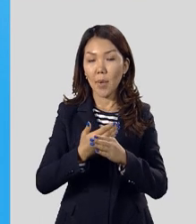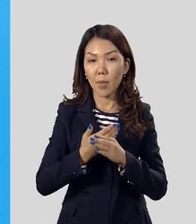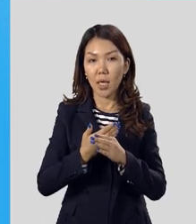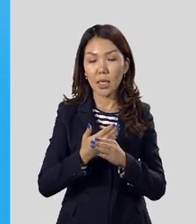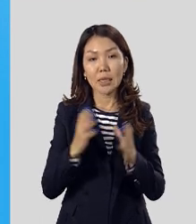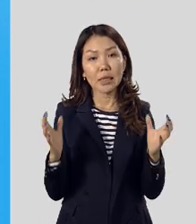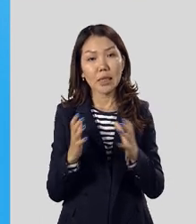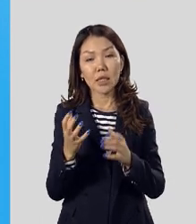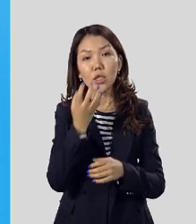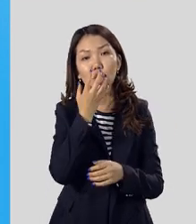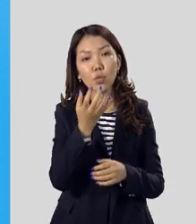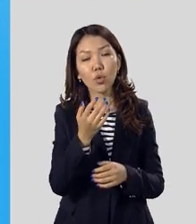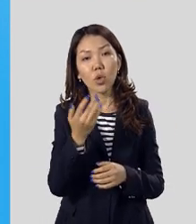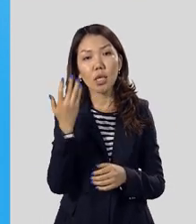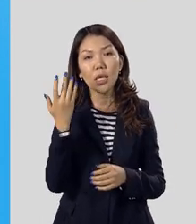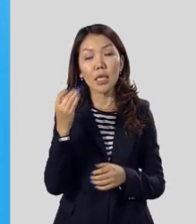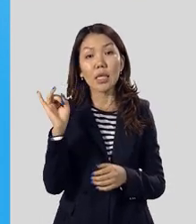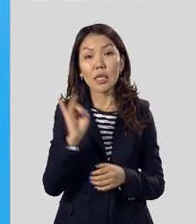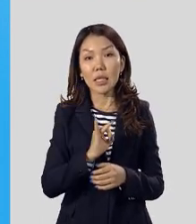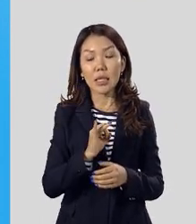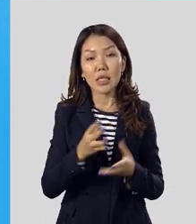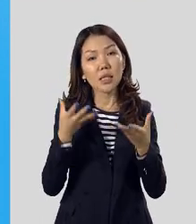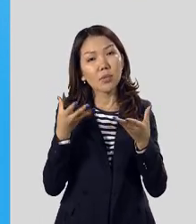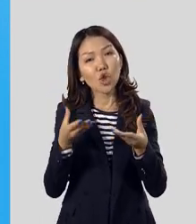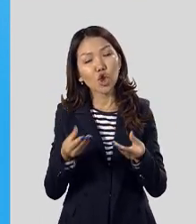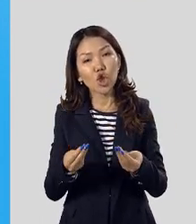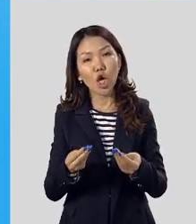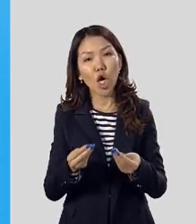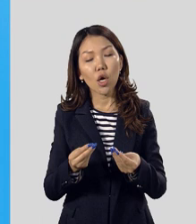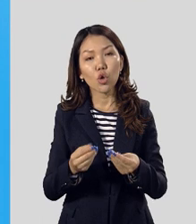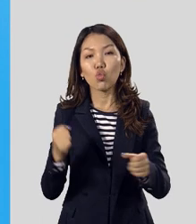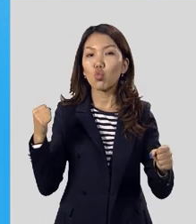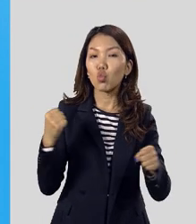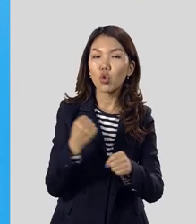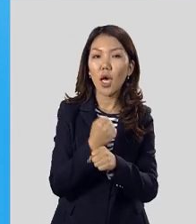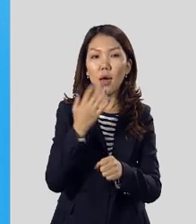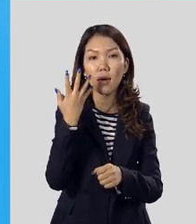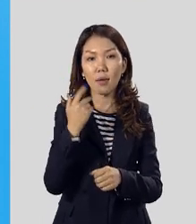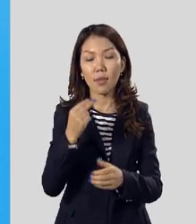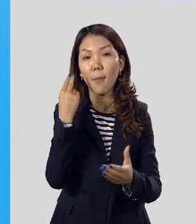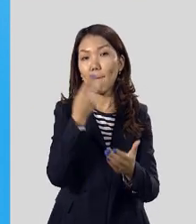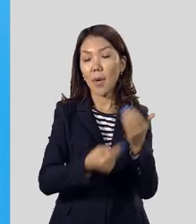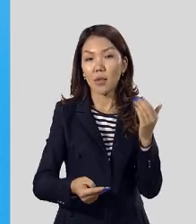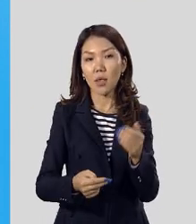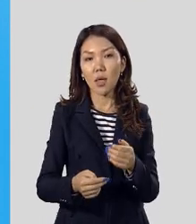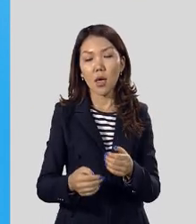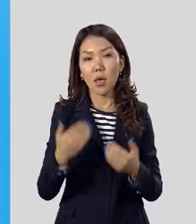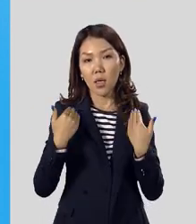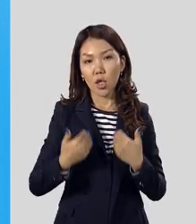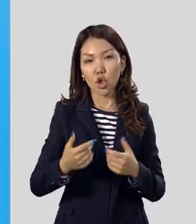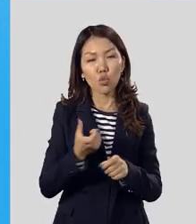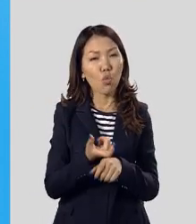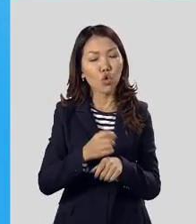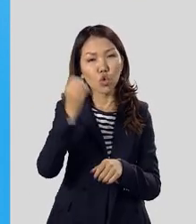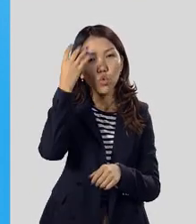удары, когда мы падаем или ударяемся. Наш организм очень умный. Он знает, как